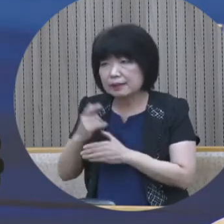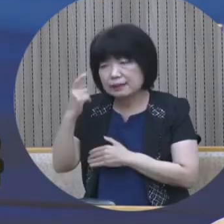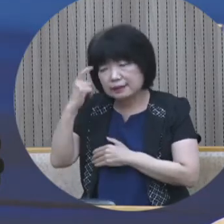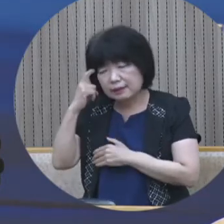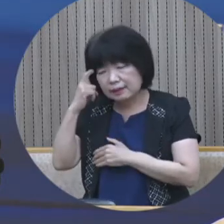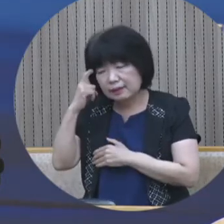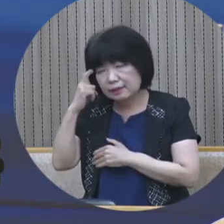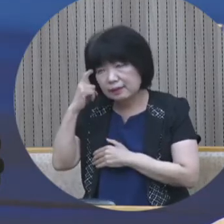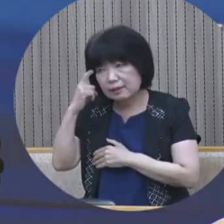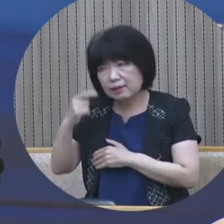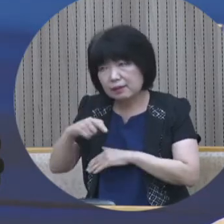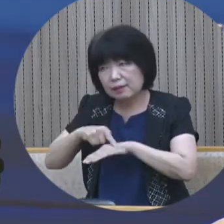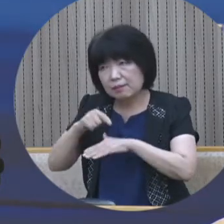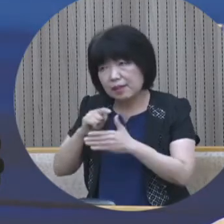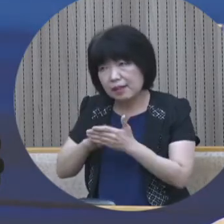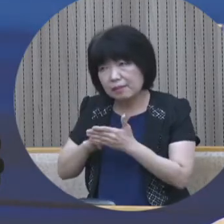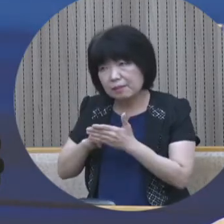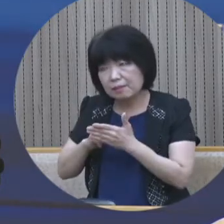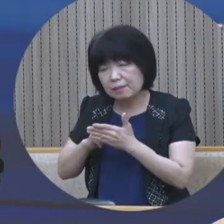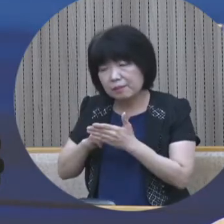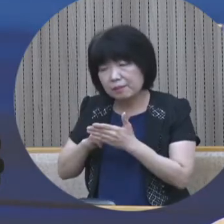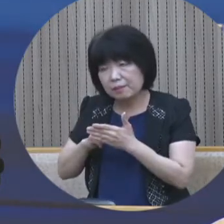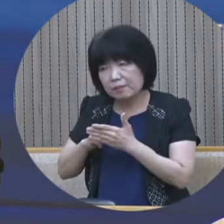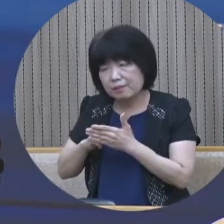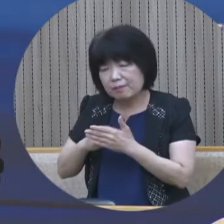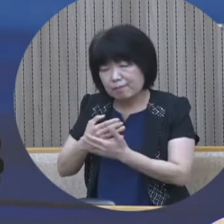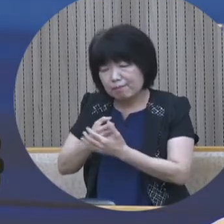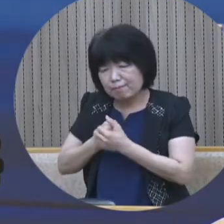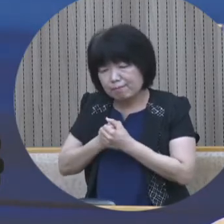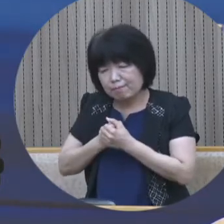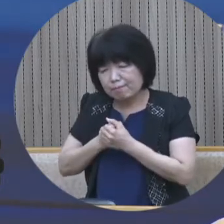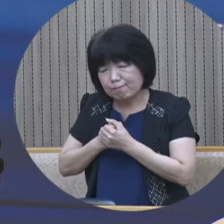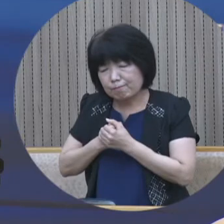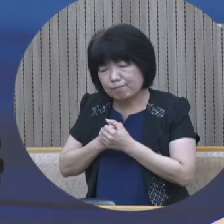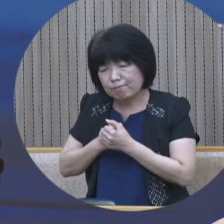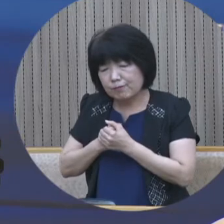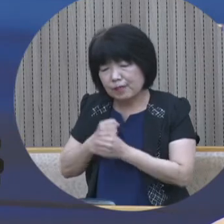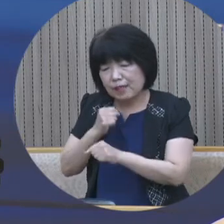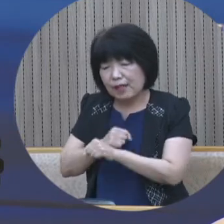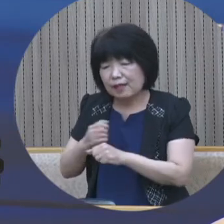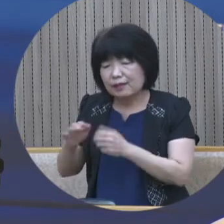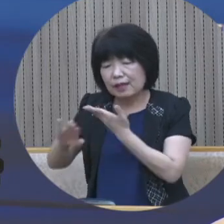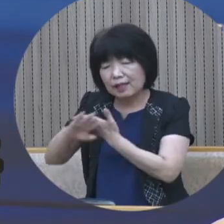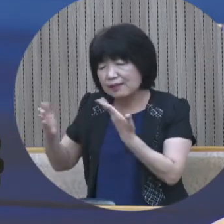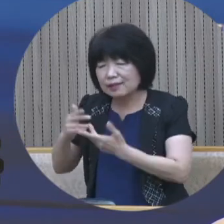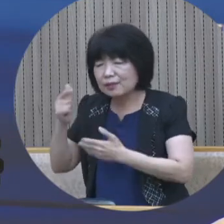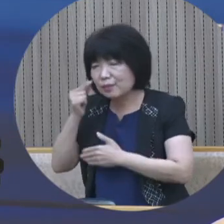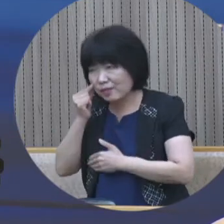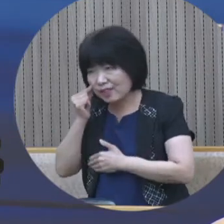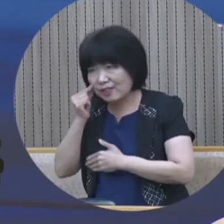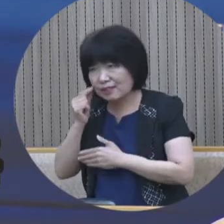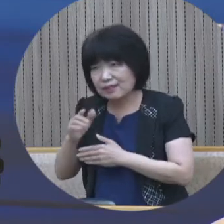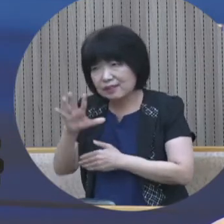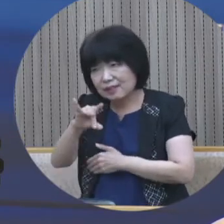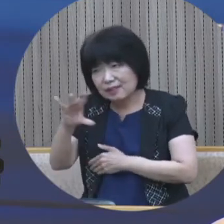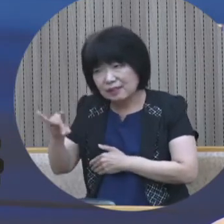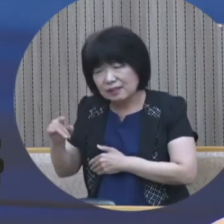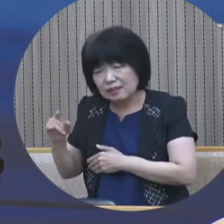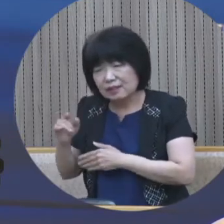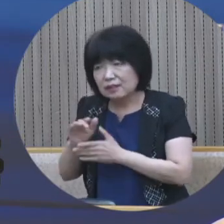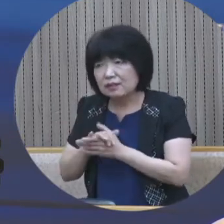생각이 내 마음에 꽂히고 내 생각에 꽂혀서 그 헤어나지를 못해요. 때로는